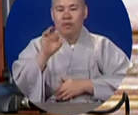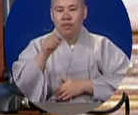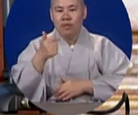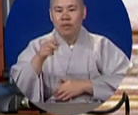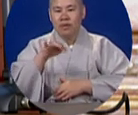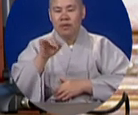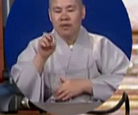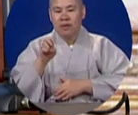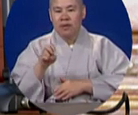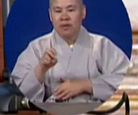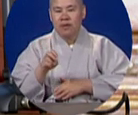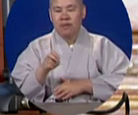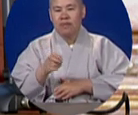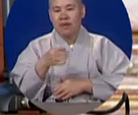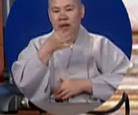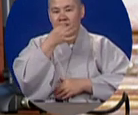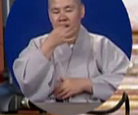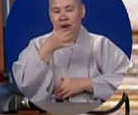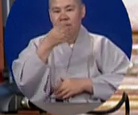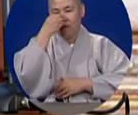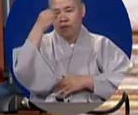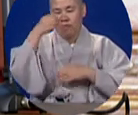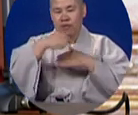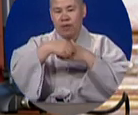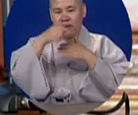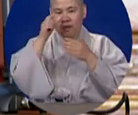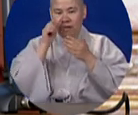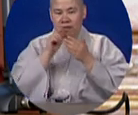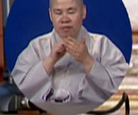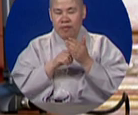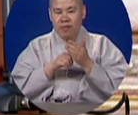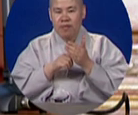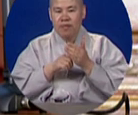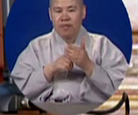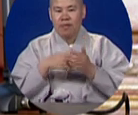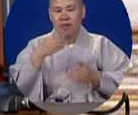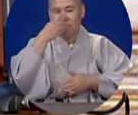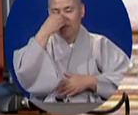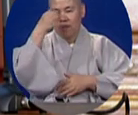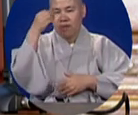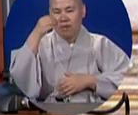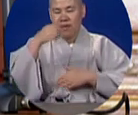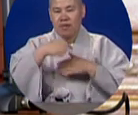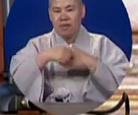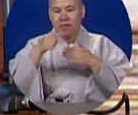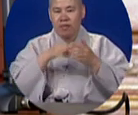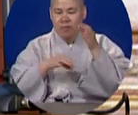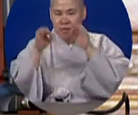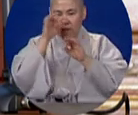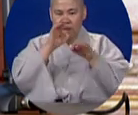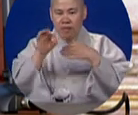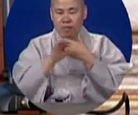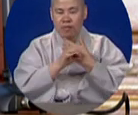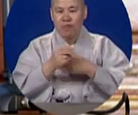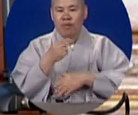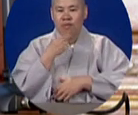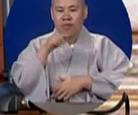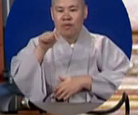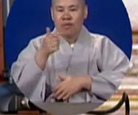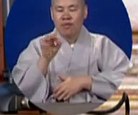전부 집착하는 아집심이죠 그런데 이 아집심을 찾아보면 없어요 그게 공적해요